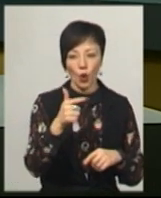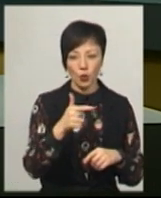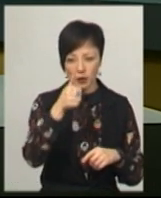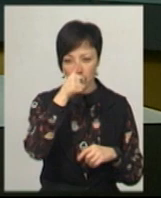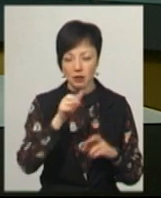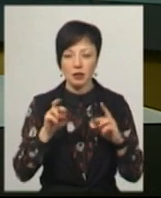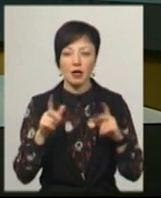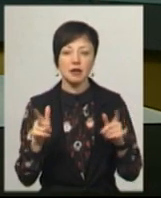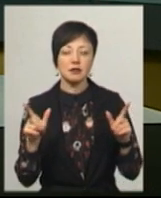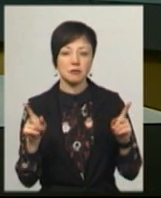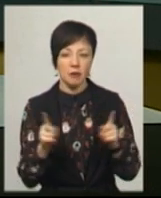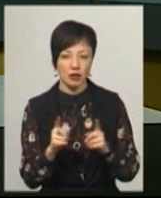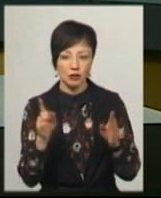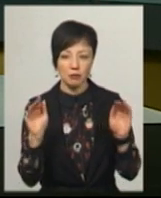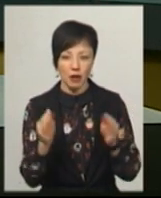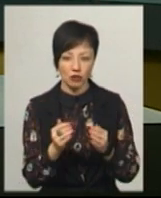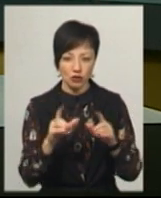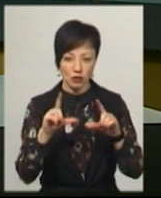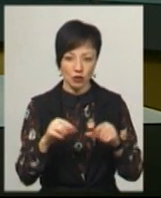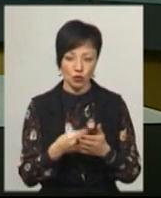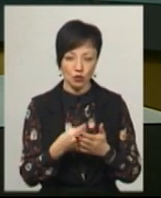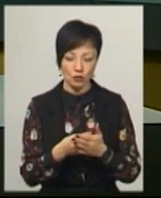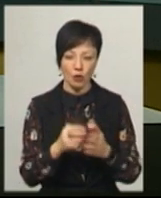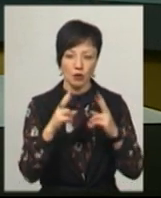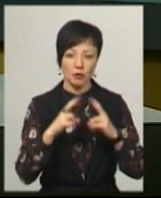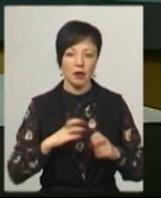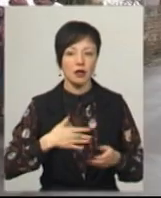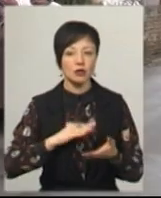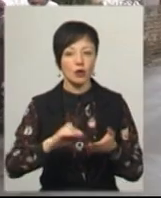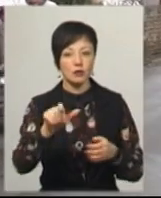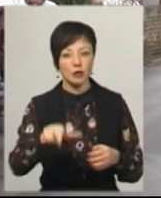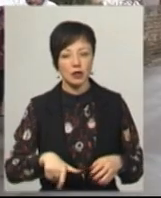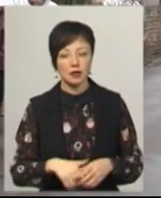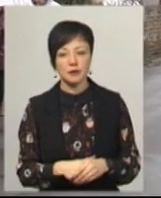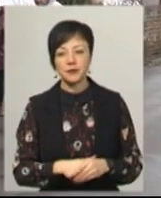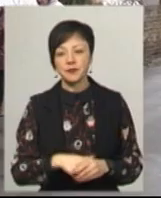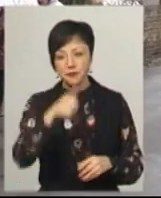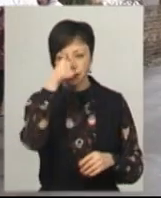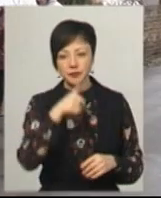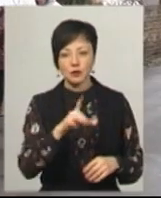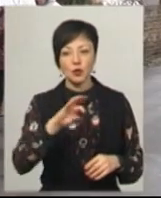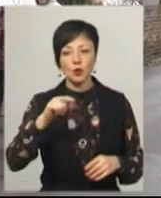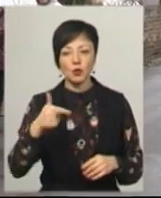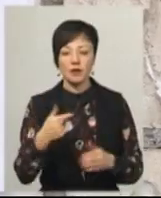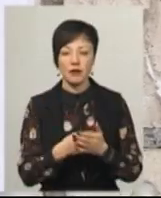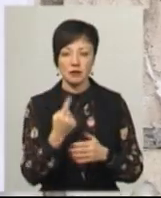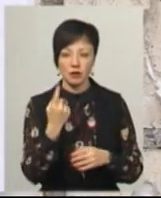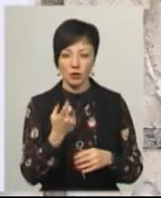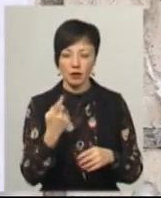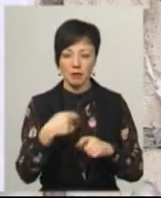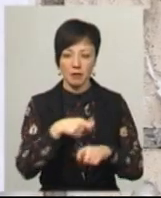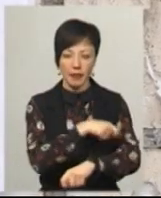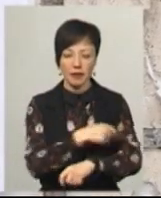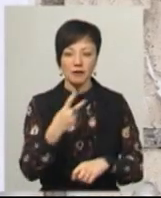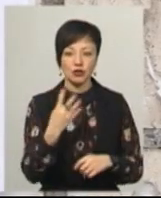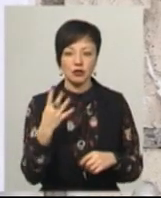можна зменшити суми у платіжках за тепло, розбиралась Неля Шпулак. У грудні вартість тепла за 1 квадратний метр була